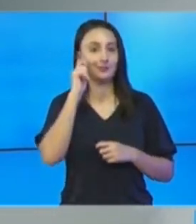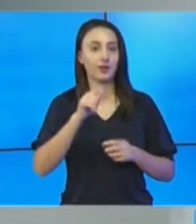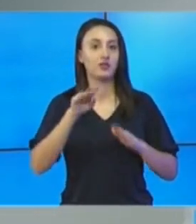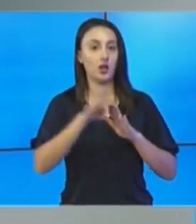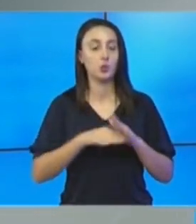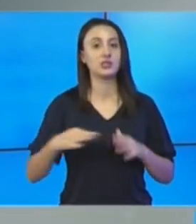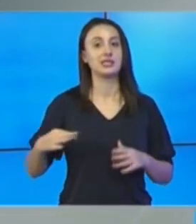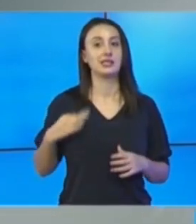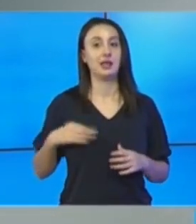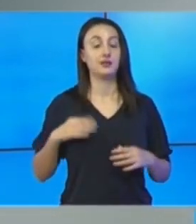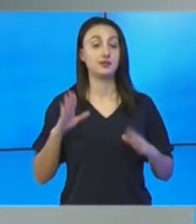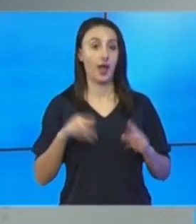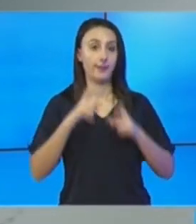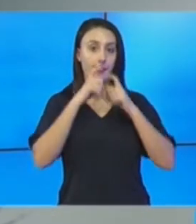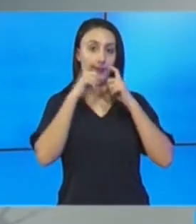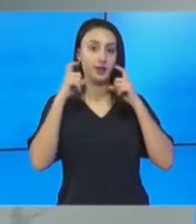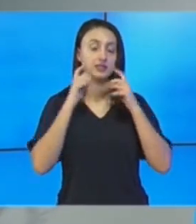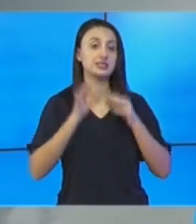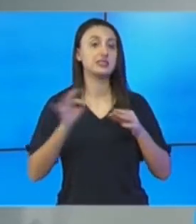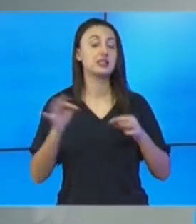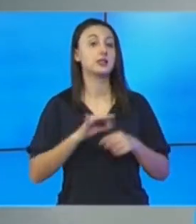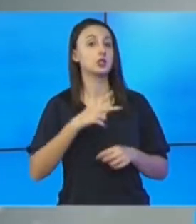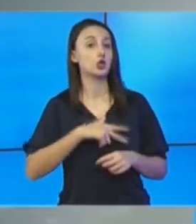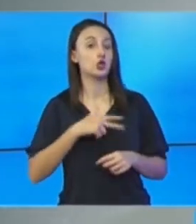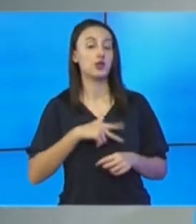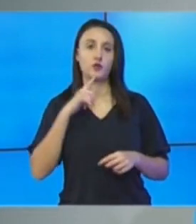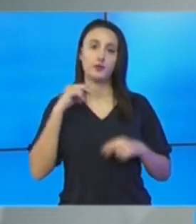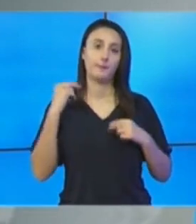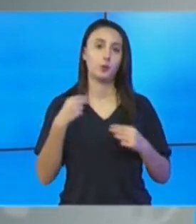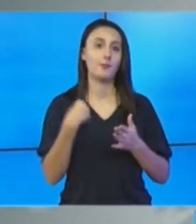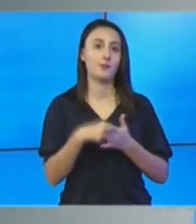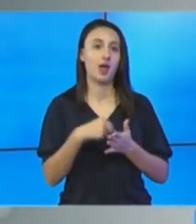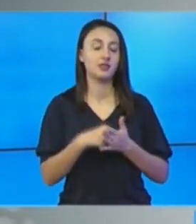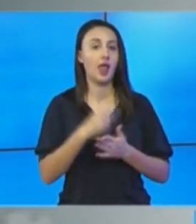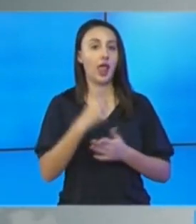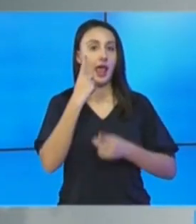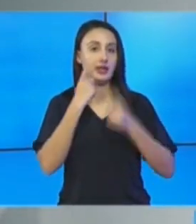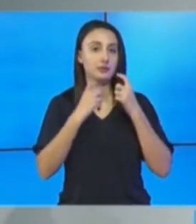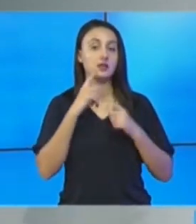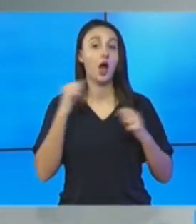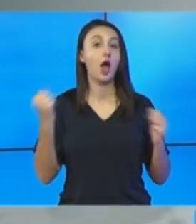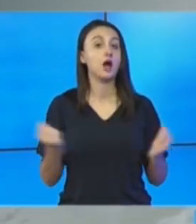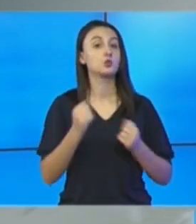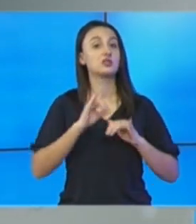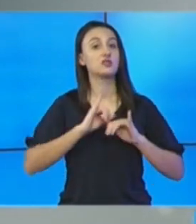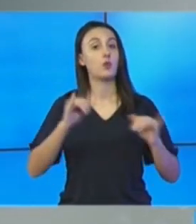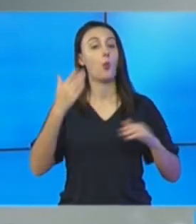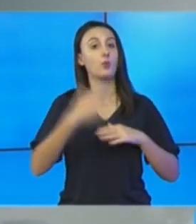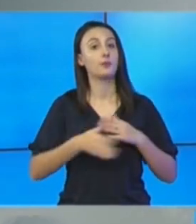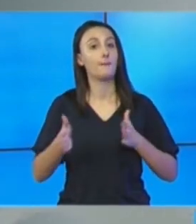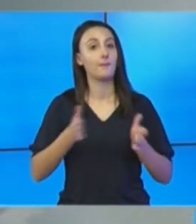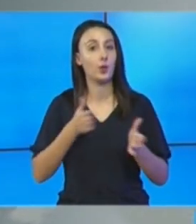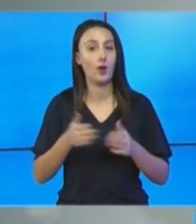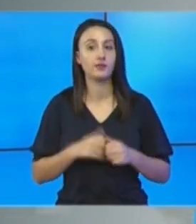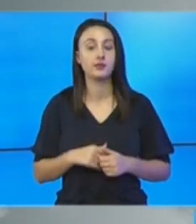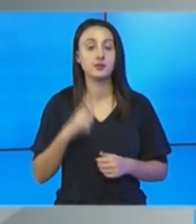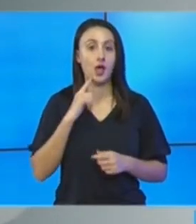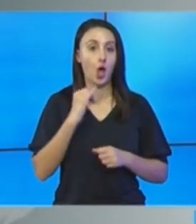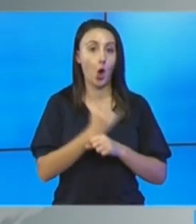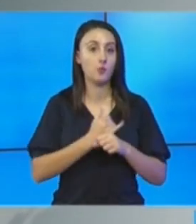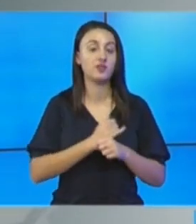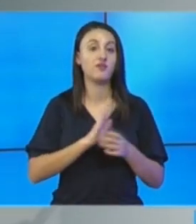regulile sanitare de purtare a măștii și distanțare socială vor fi buni de plată. Din experiența acțiunilor desfășurate în ultima perioadă, s-a